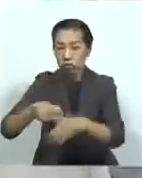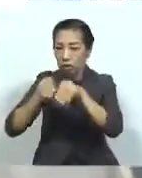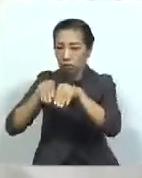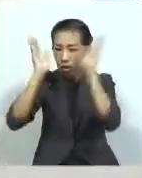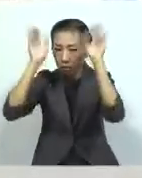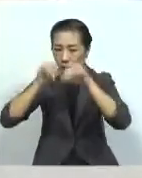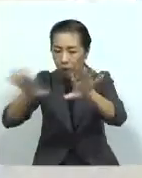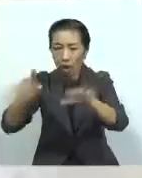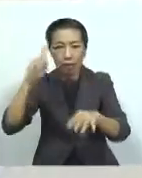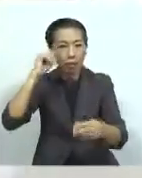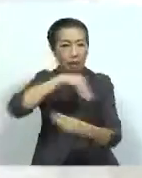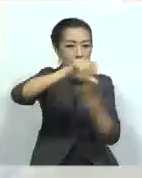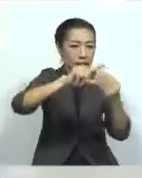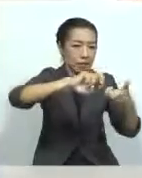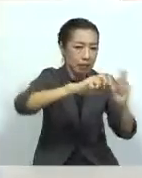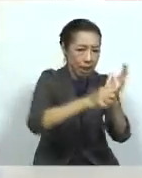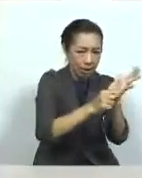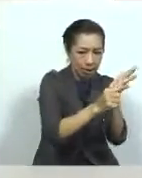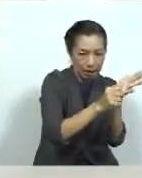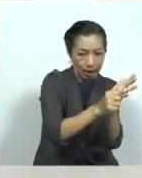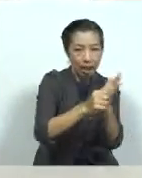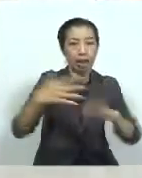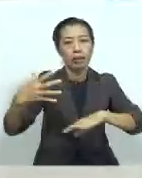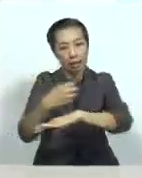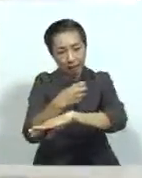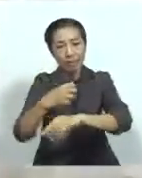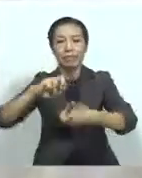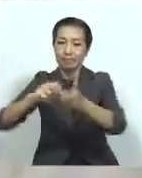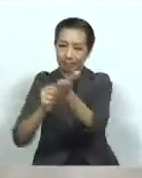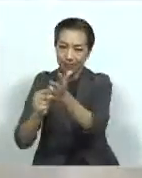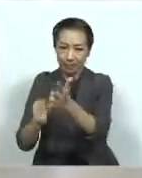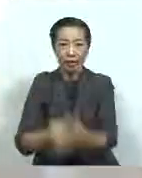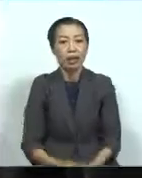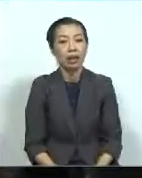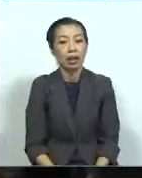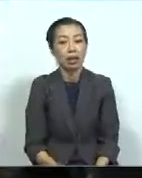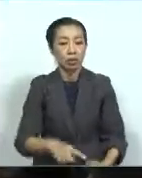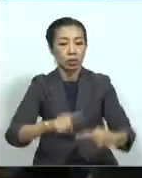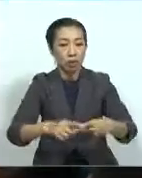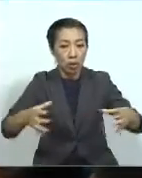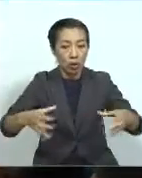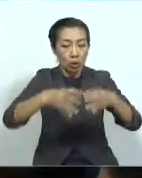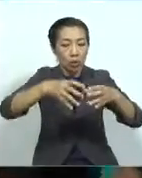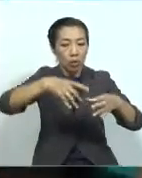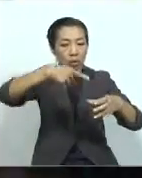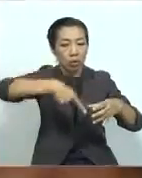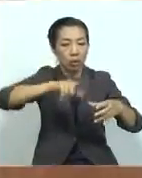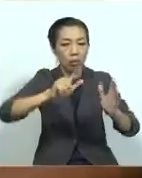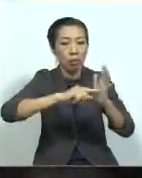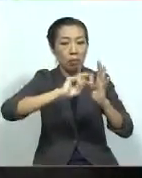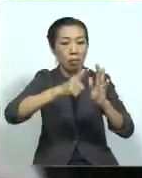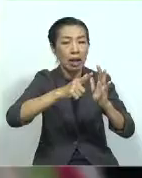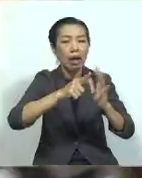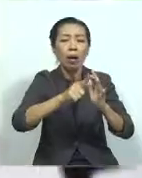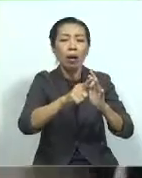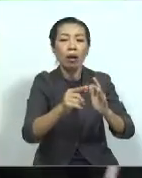ฐกิจและปลดล็อกทางการเมืองอีกพักหนึ่งที่เรียกว่าเป็นสีสันไม่แพ้กันนะครับก็คือพักพลังท้องถิ่นไทยนะครับน